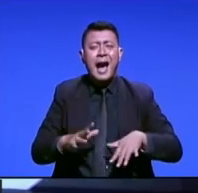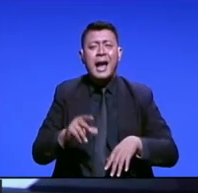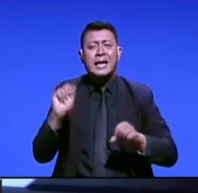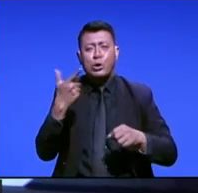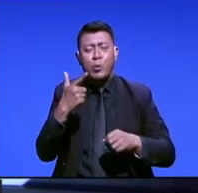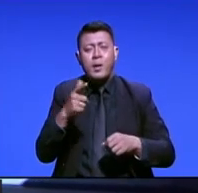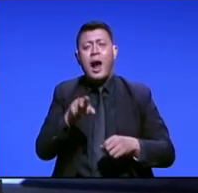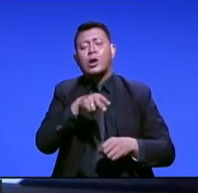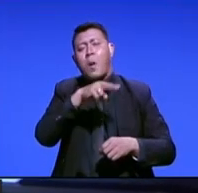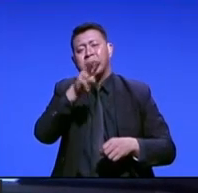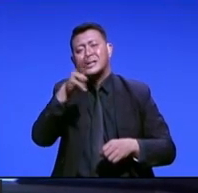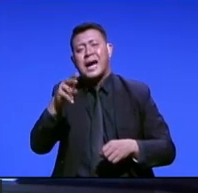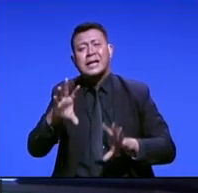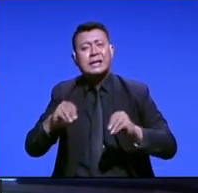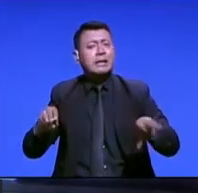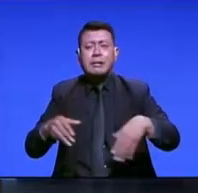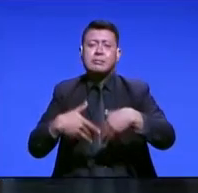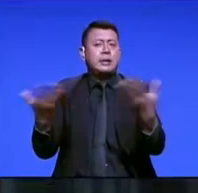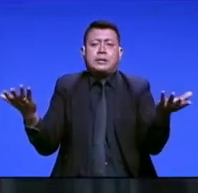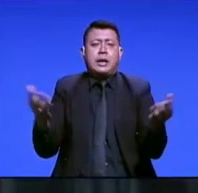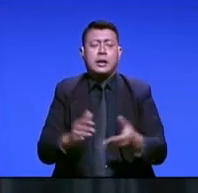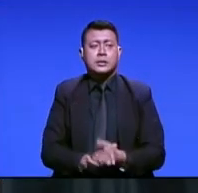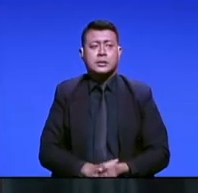mencari pekerjaan seadanya.